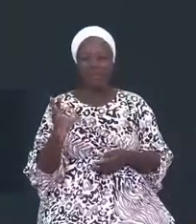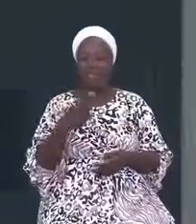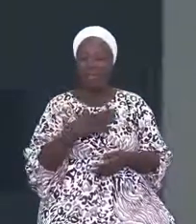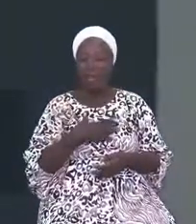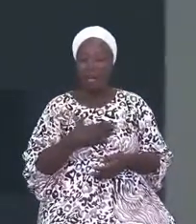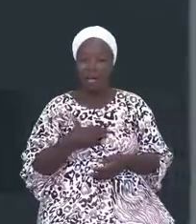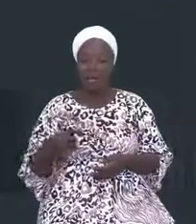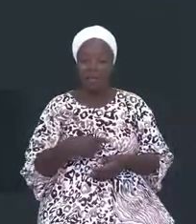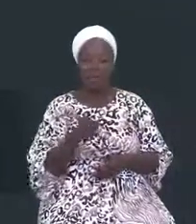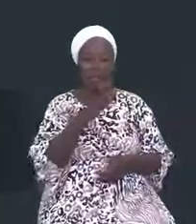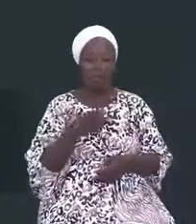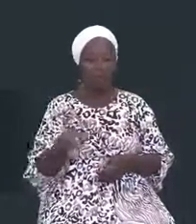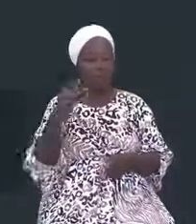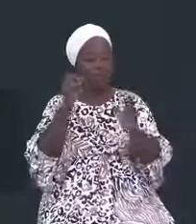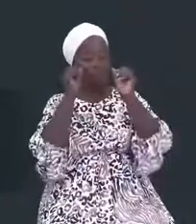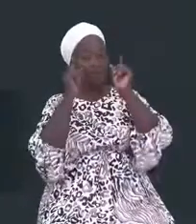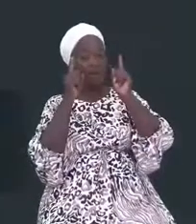Marc 10, 26.